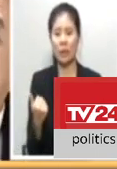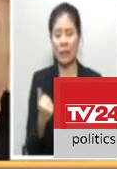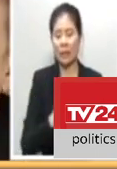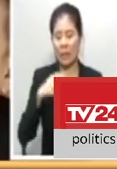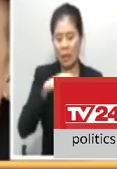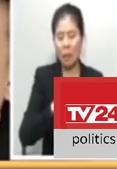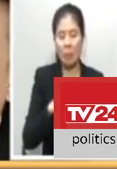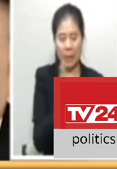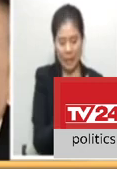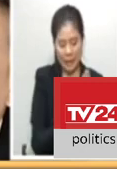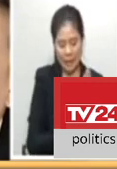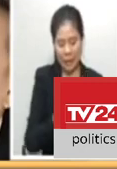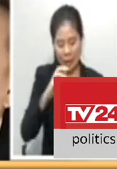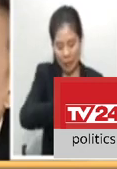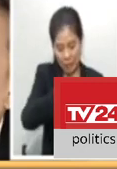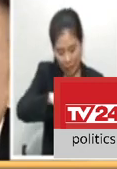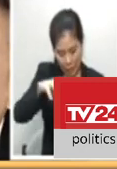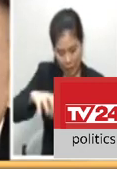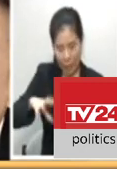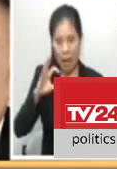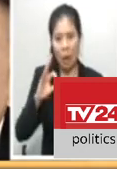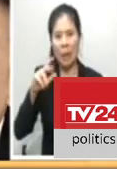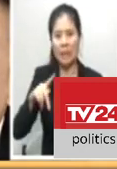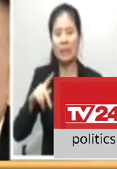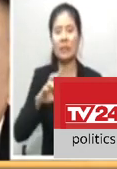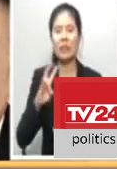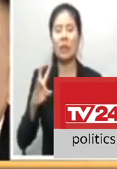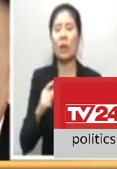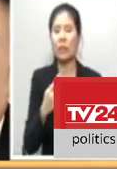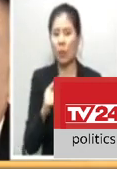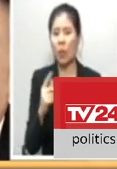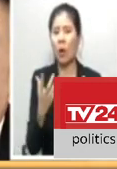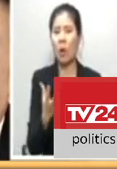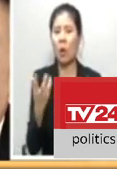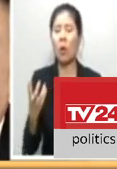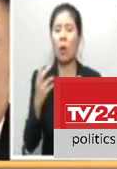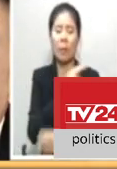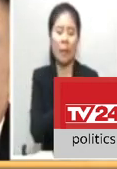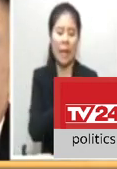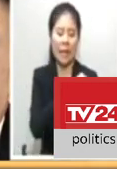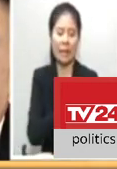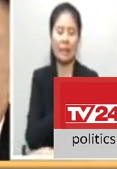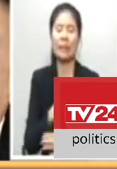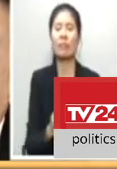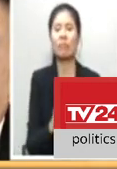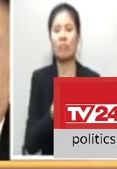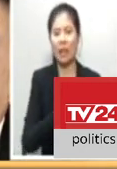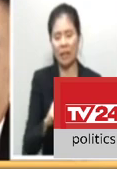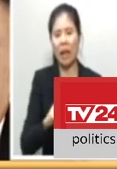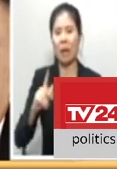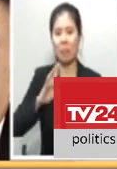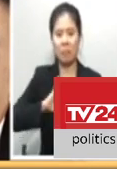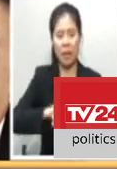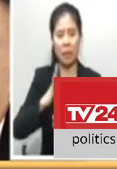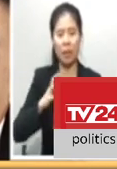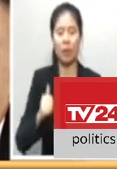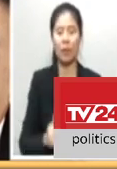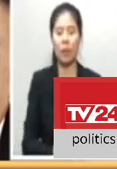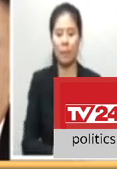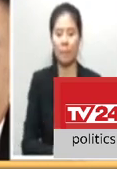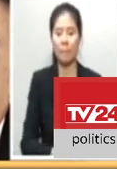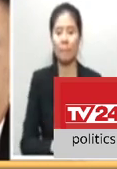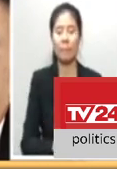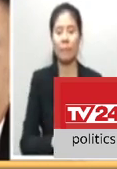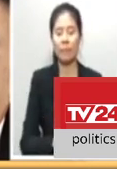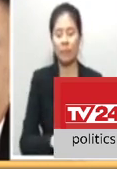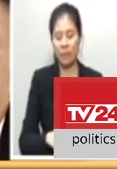แห่งท่านครับขาดแคลนเครื่องมืออุปกรณ์ทางการแพทย์ท่านในแต่ละ